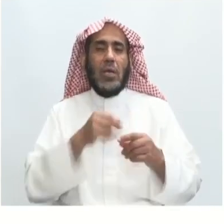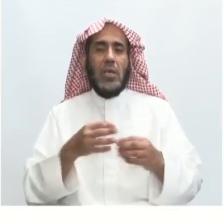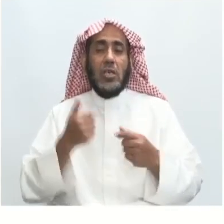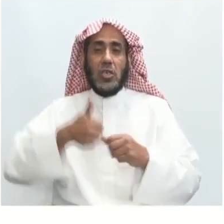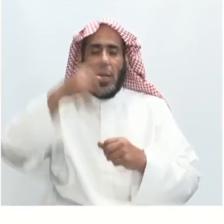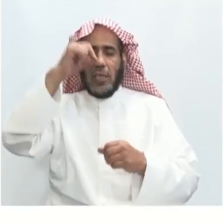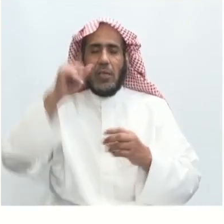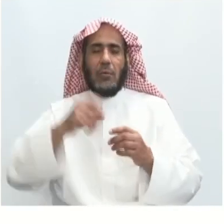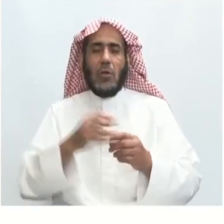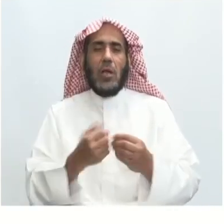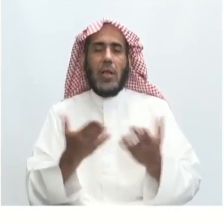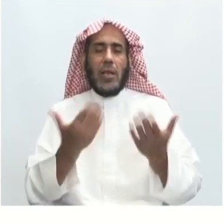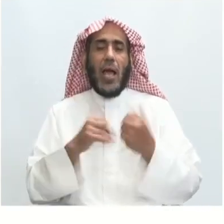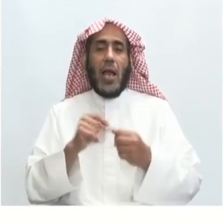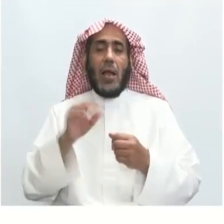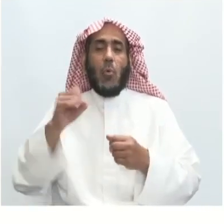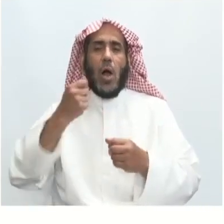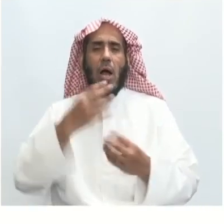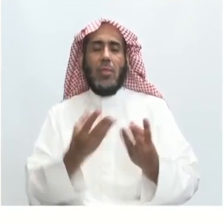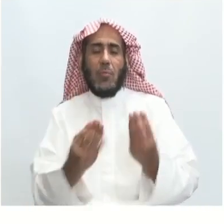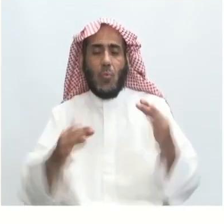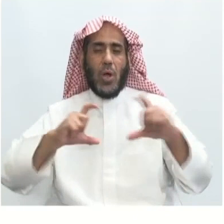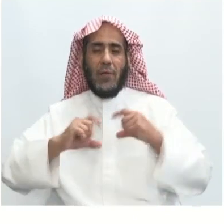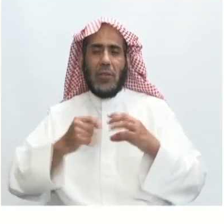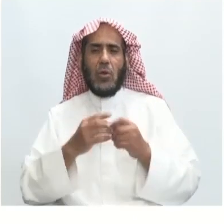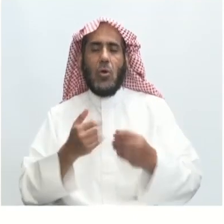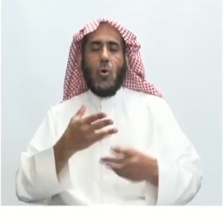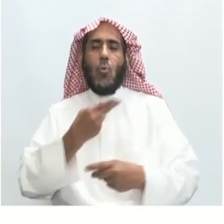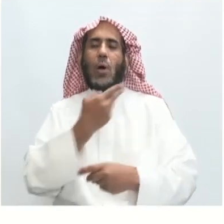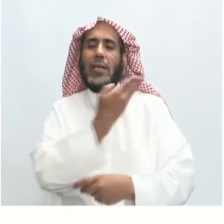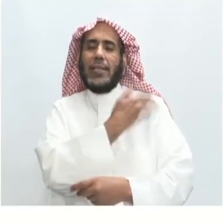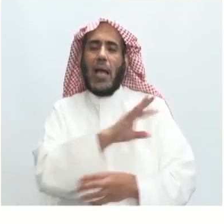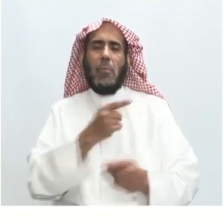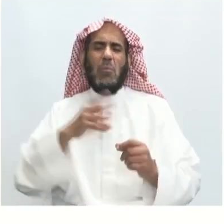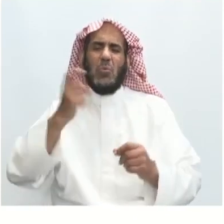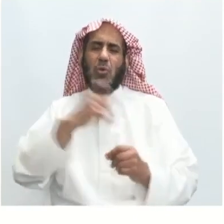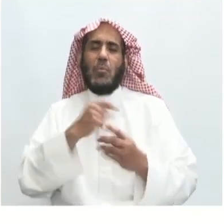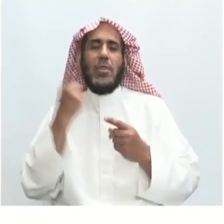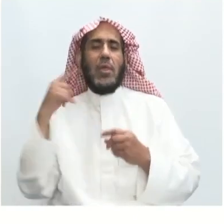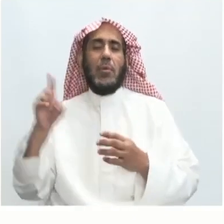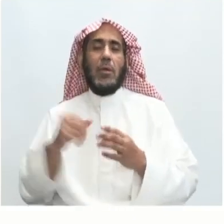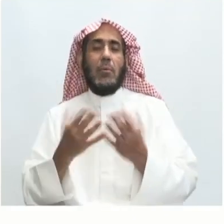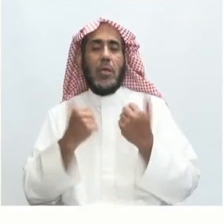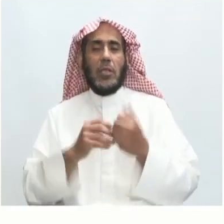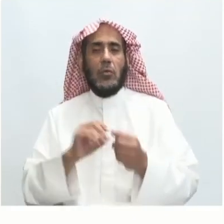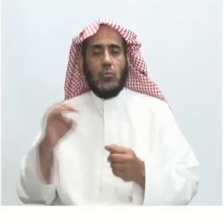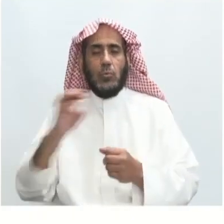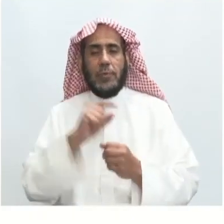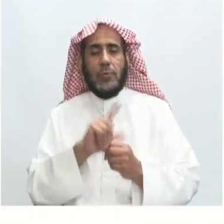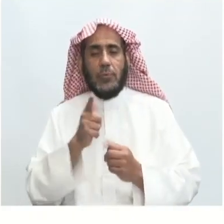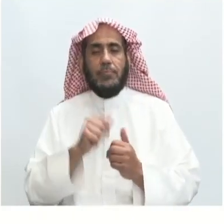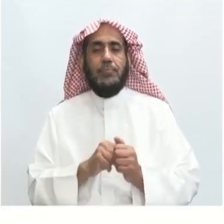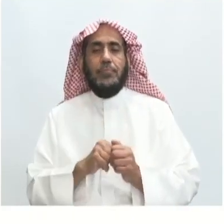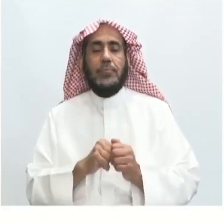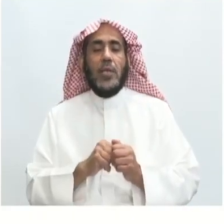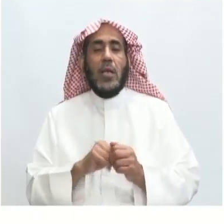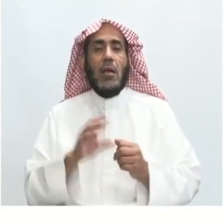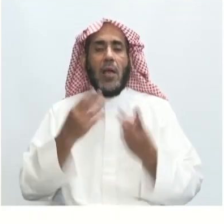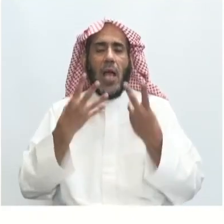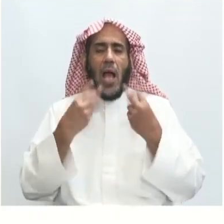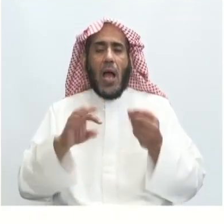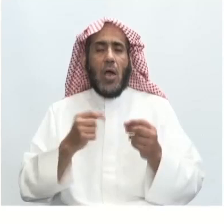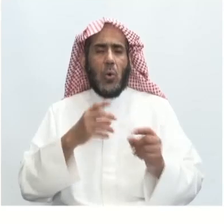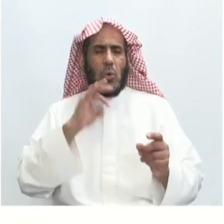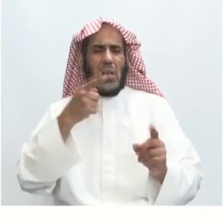نال معاذ مكافاه تفوقه وتاب المسيء من ذنبه وهنا بامكانك ان تاتي ايضا بجمل مثلا في خير